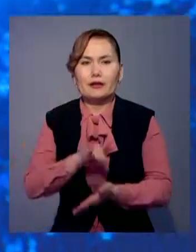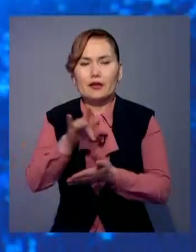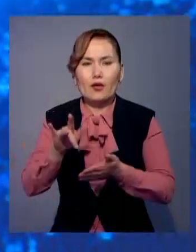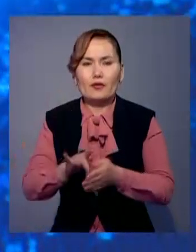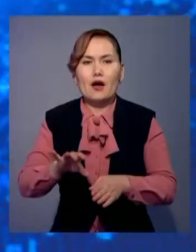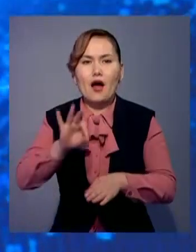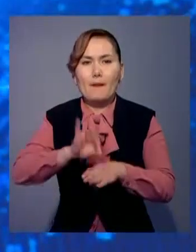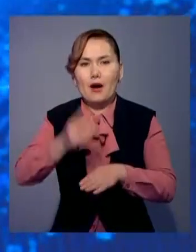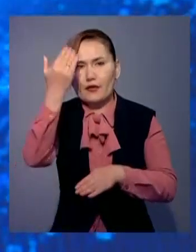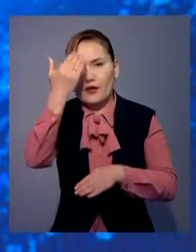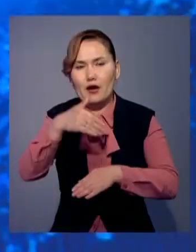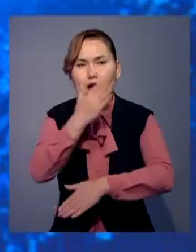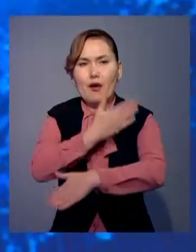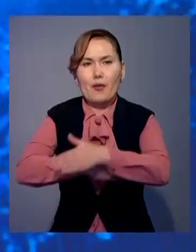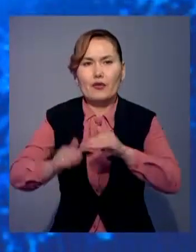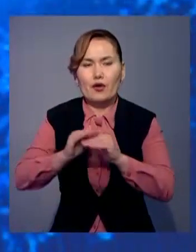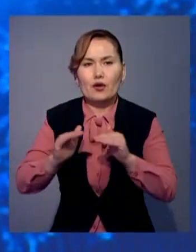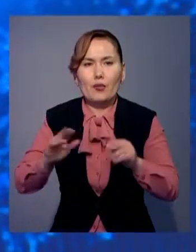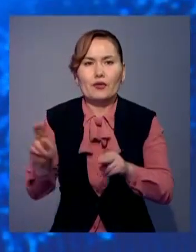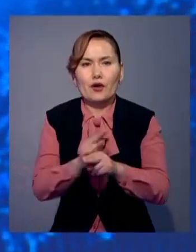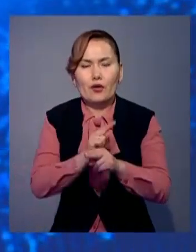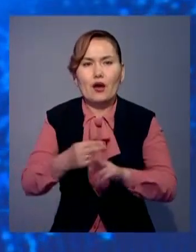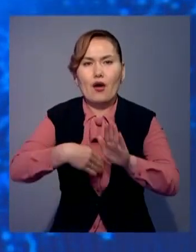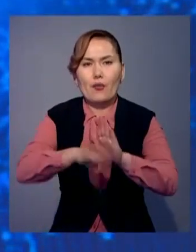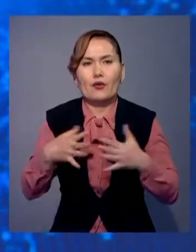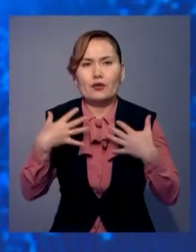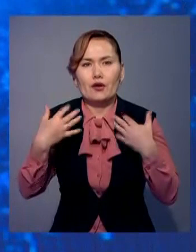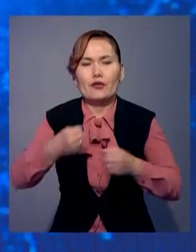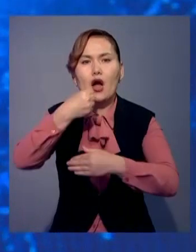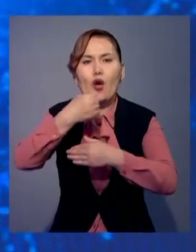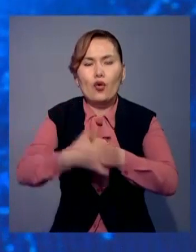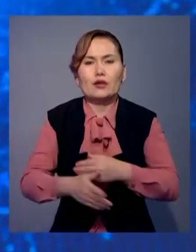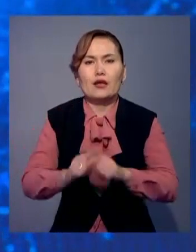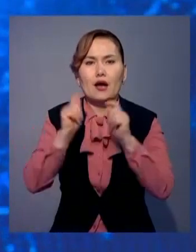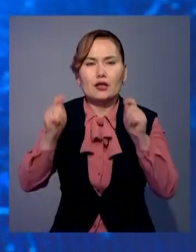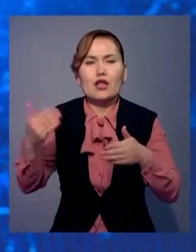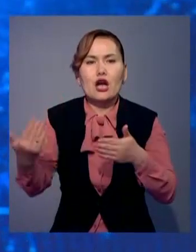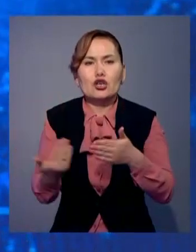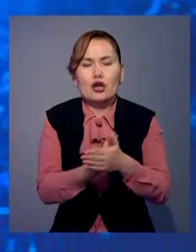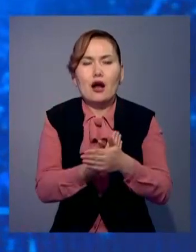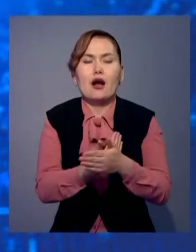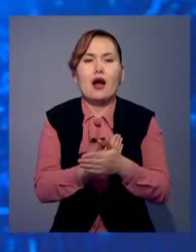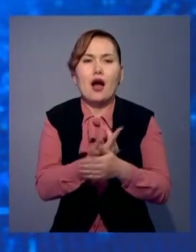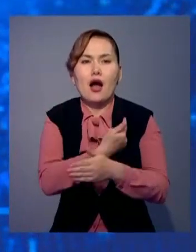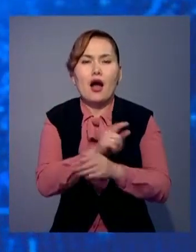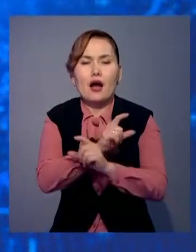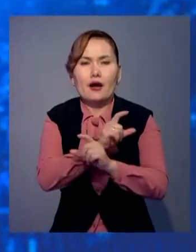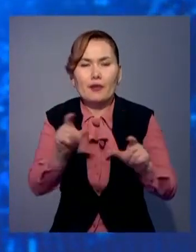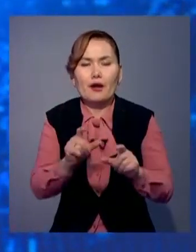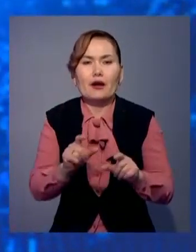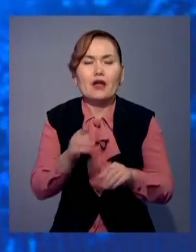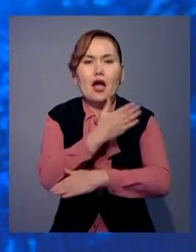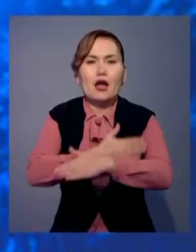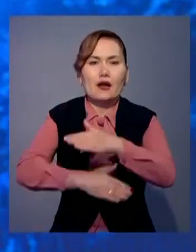Павлодарда сал ауруына шалдыққан бүлдіршіндерді оңалтуға арналған тағы бір орталық ашылды. Жаңа ғимарат ерекше балаларды емдеуге қажетті заманауи